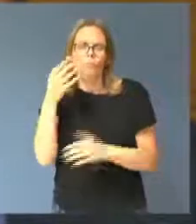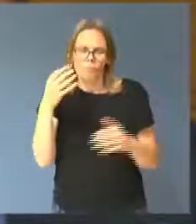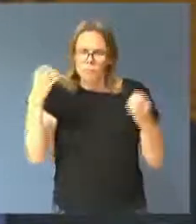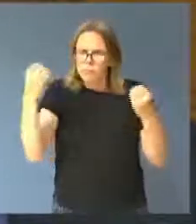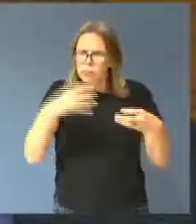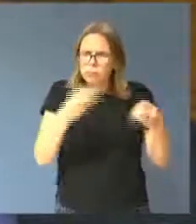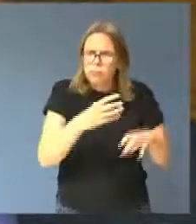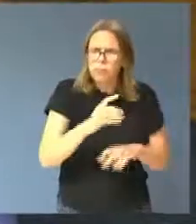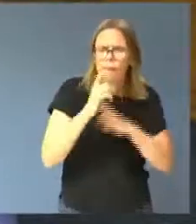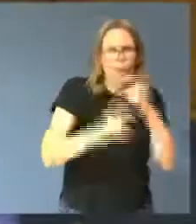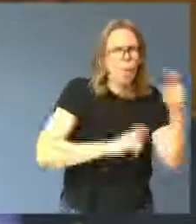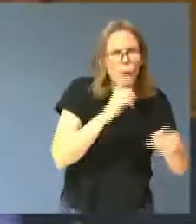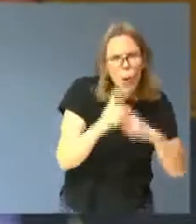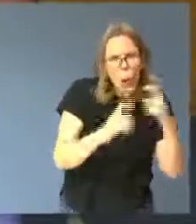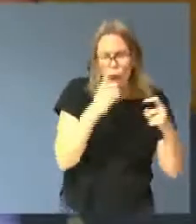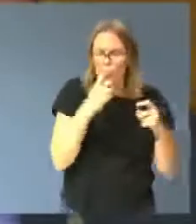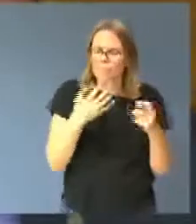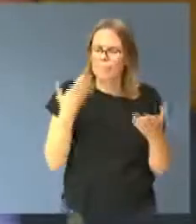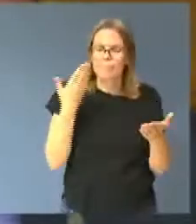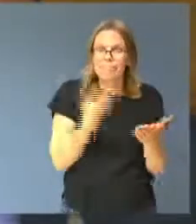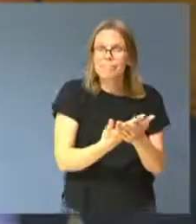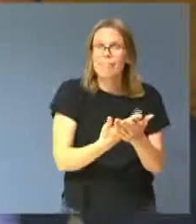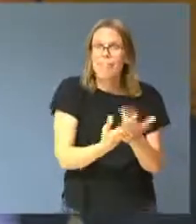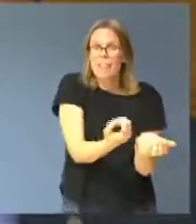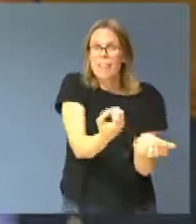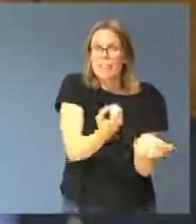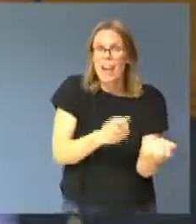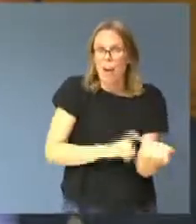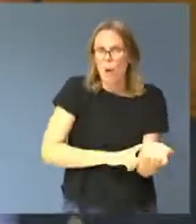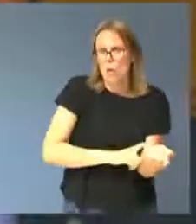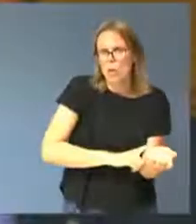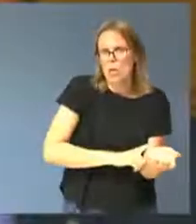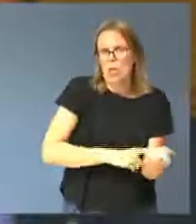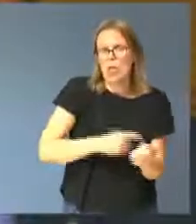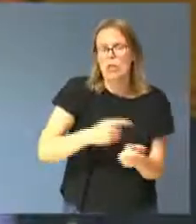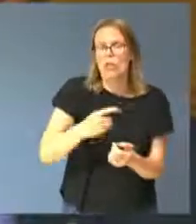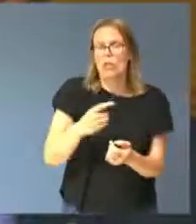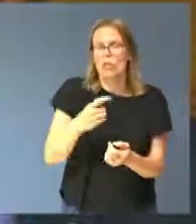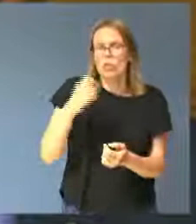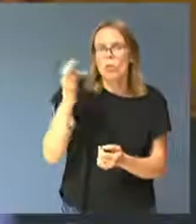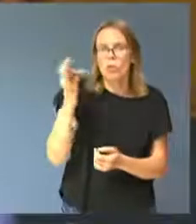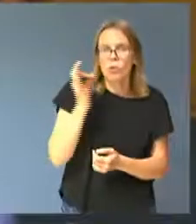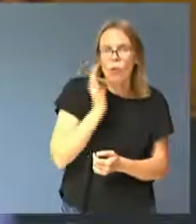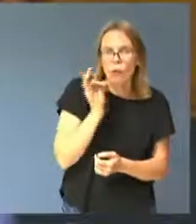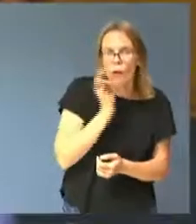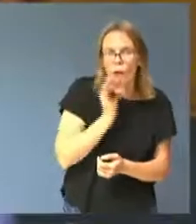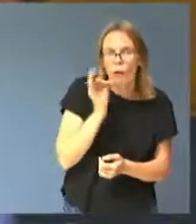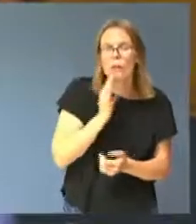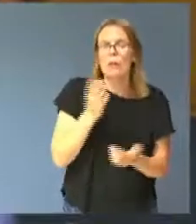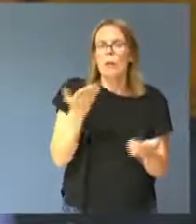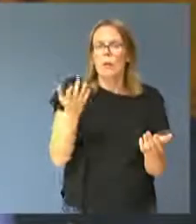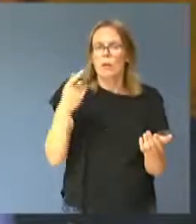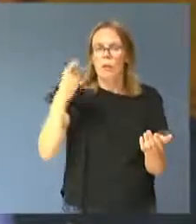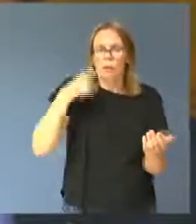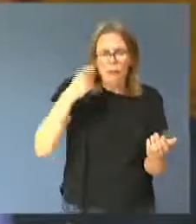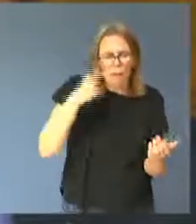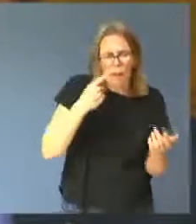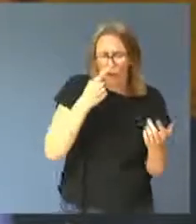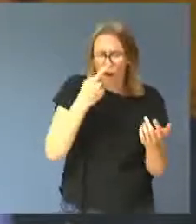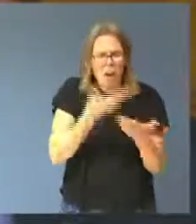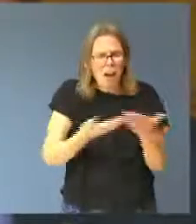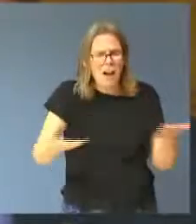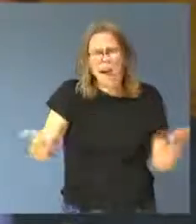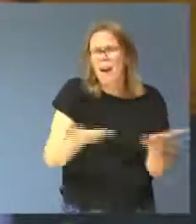sont liés au trafic de drogue. Trafic qui pollue la vie quotidienne de nos concitoyens.